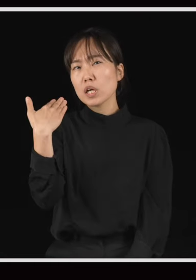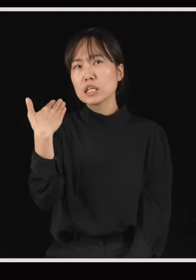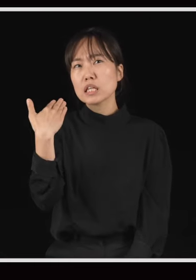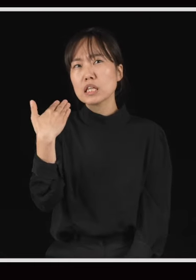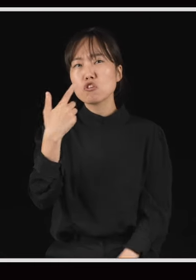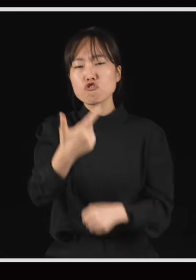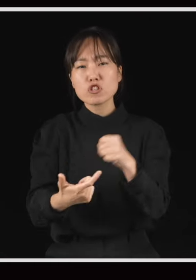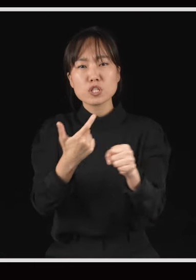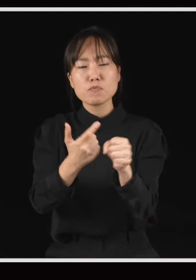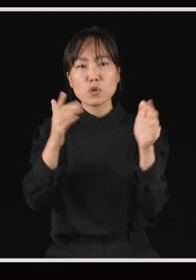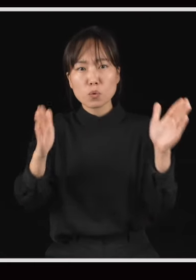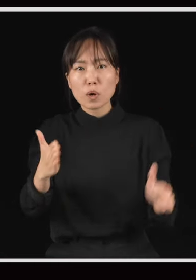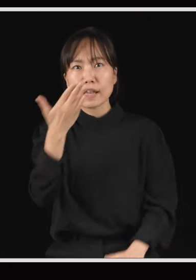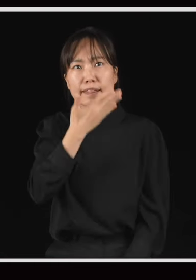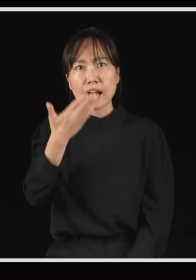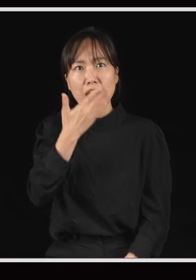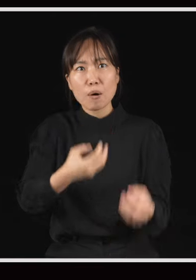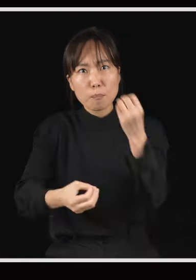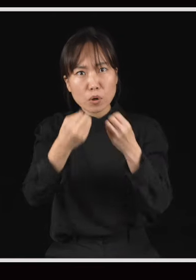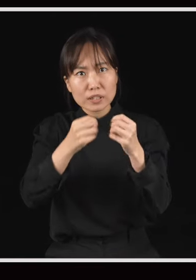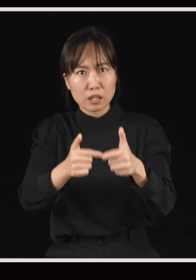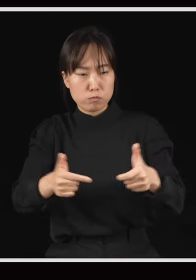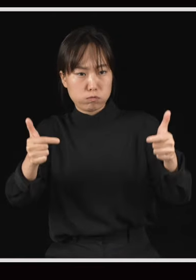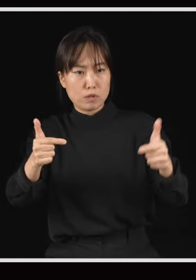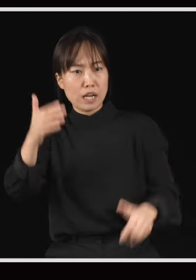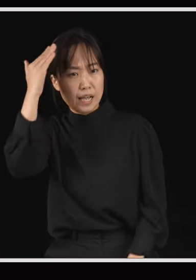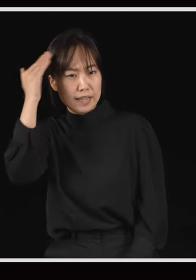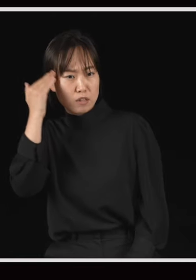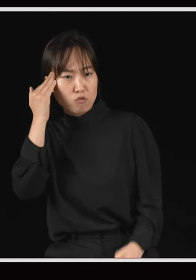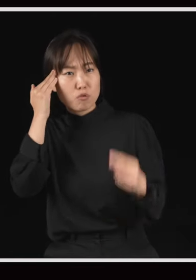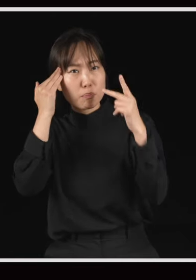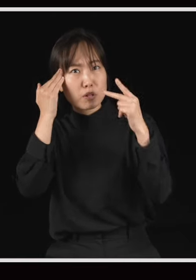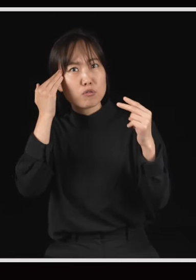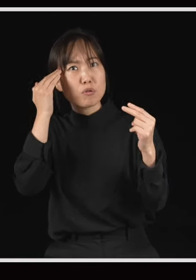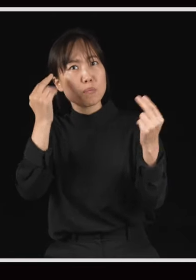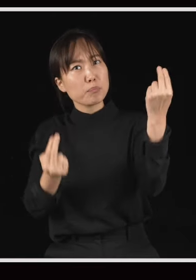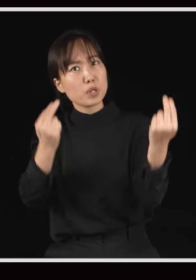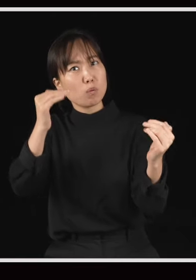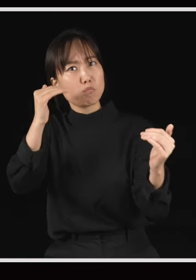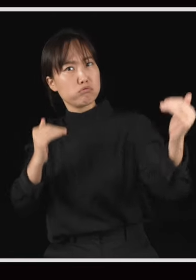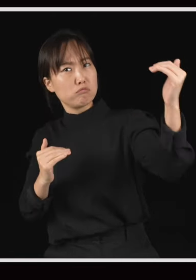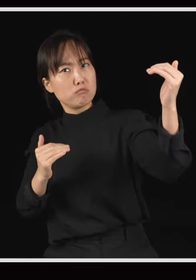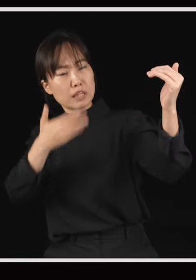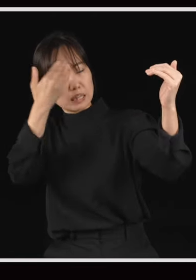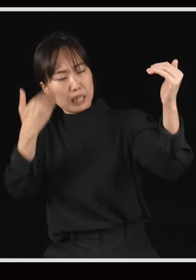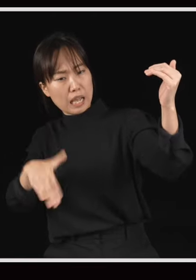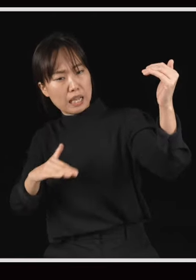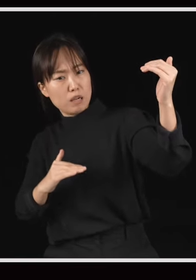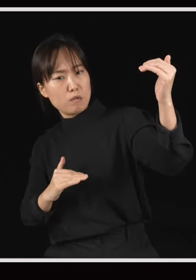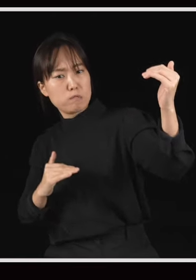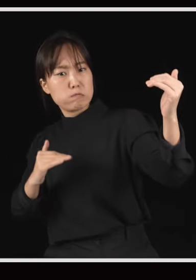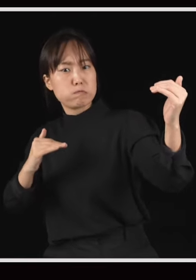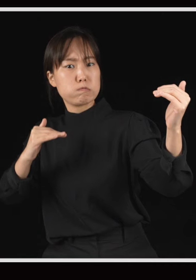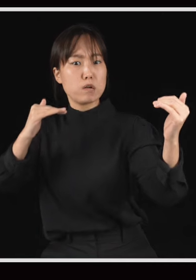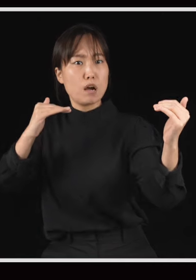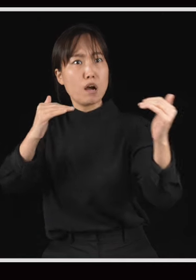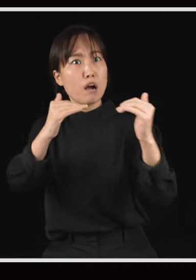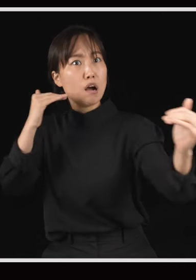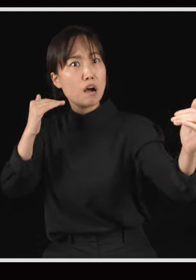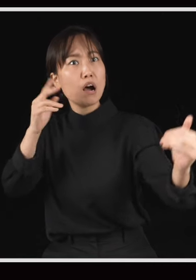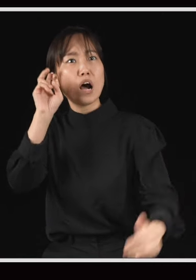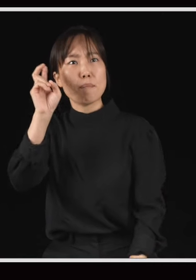섭취가 지난 60년 동안 꾸준히 증가되고 있습니다. 물론 아직까지 우리나라가 미국에 비하면 적은 편이에요. 그나마 다행이긴 한데 계속 늘고 있어요. 여기서 조금